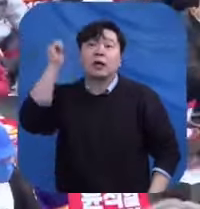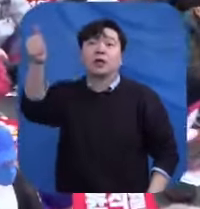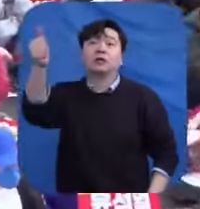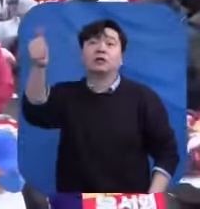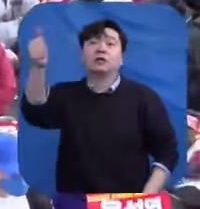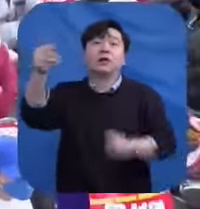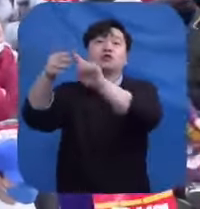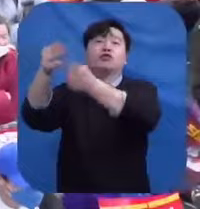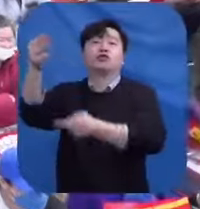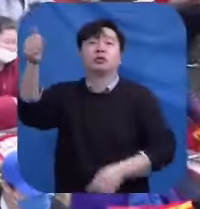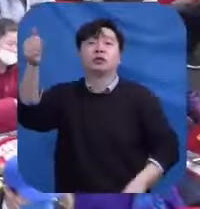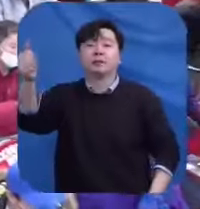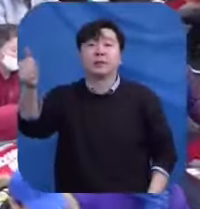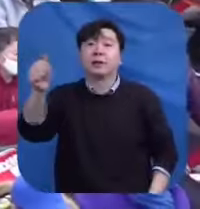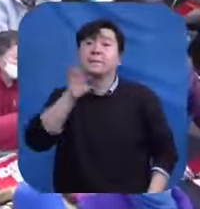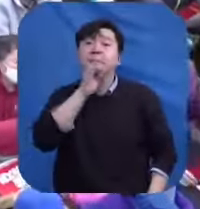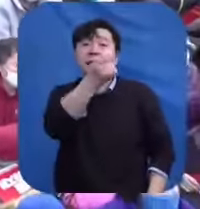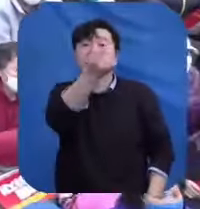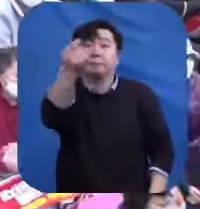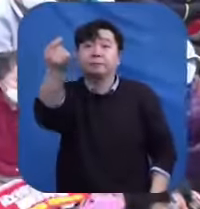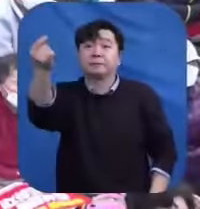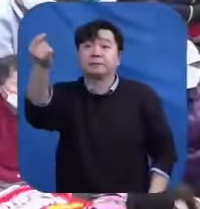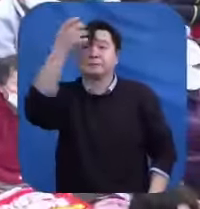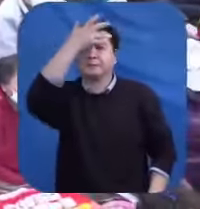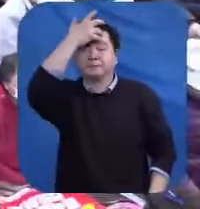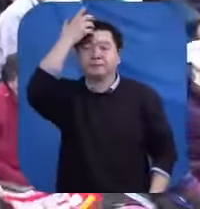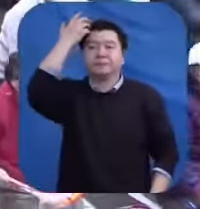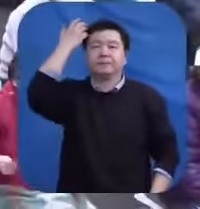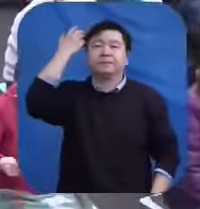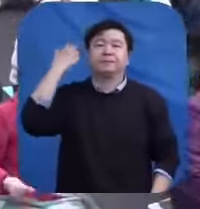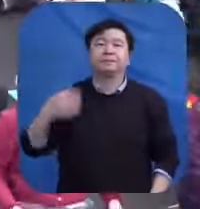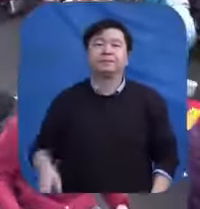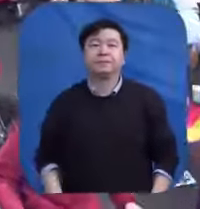대통령. 그렇죠?